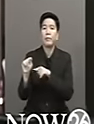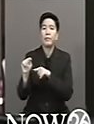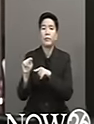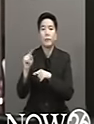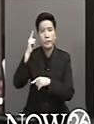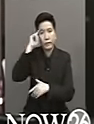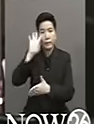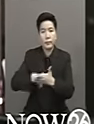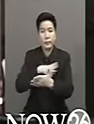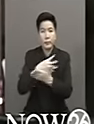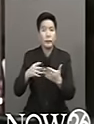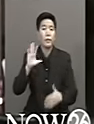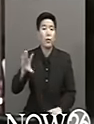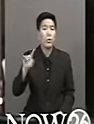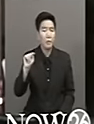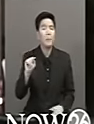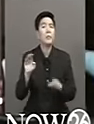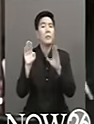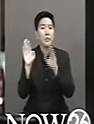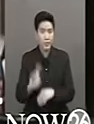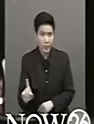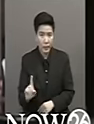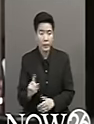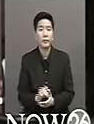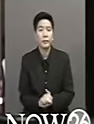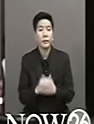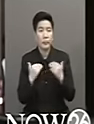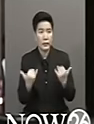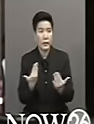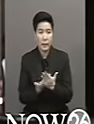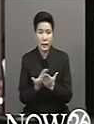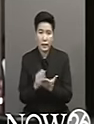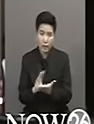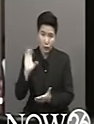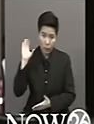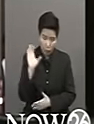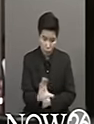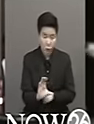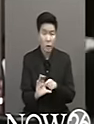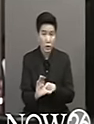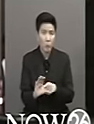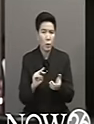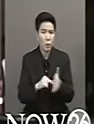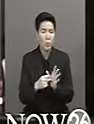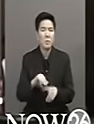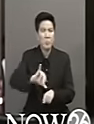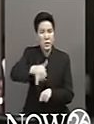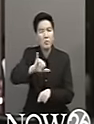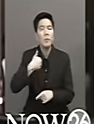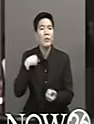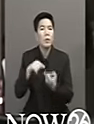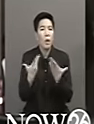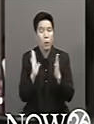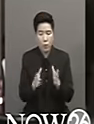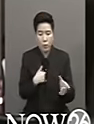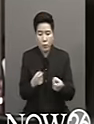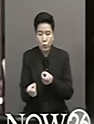ประธานาธิบดีคนหม่ยอเมริกานี่จะออกมาเป็นอย่างไรนะครับแต่ว่าในการลงทุนตราสารทุนเนี่ยมันจะมีความไม่แน่นอนอยู่แล้วก็ขึ้นอยู่กับ